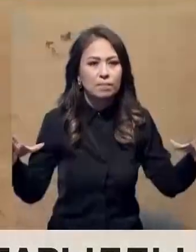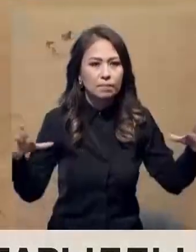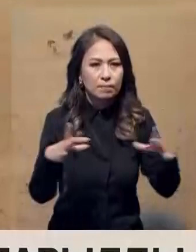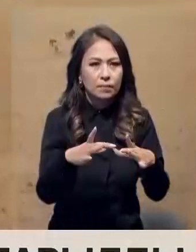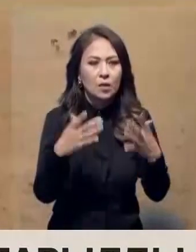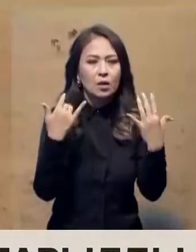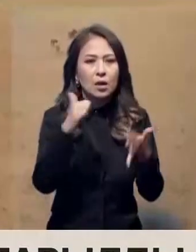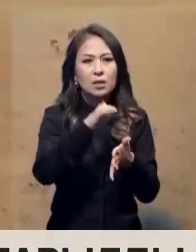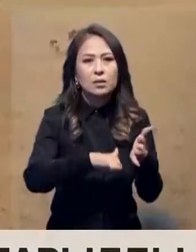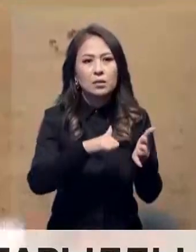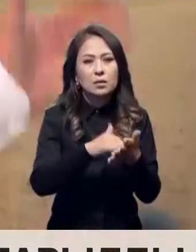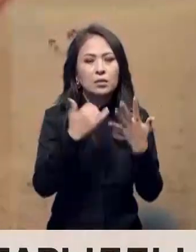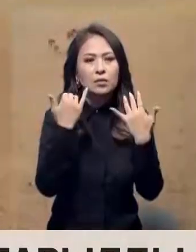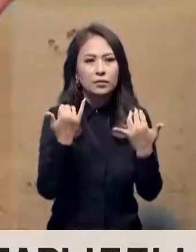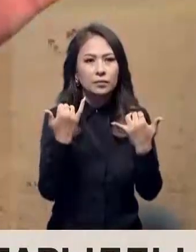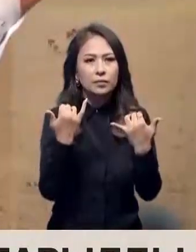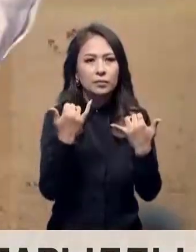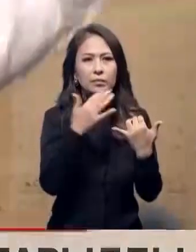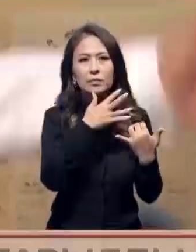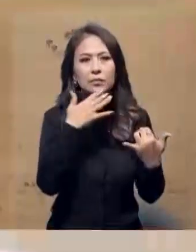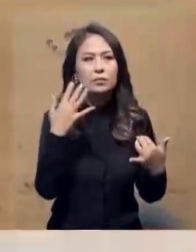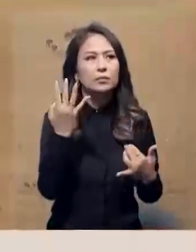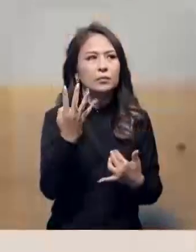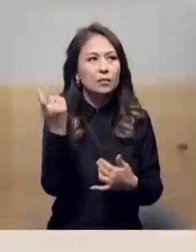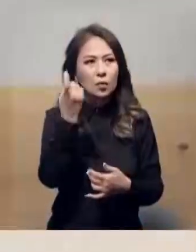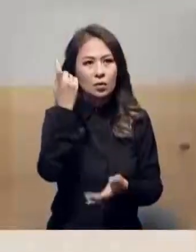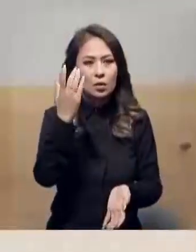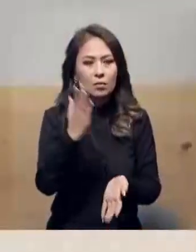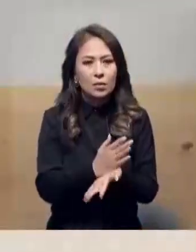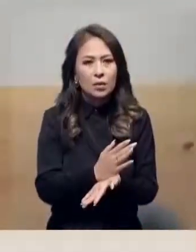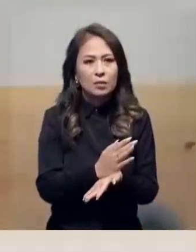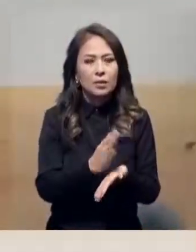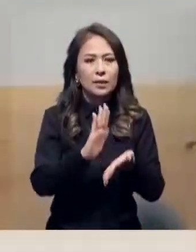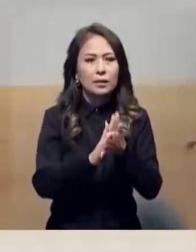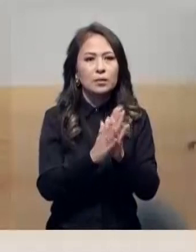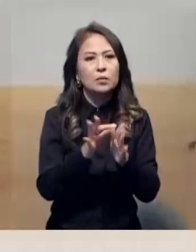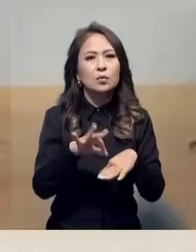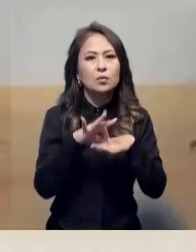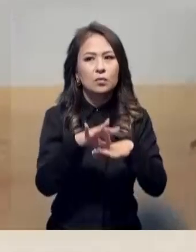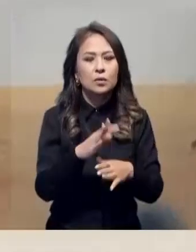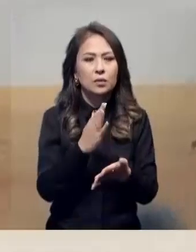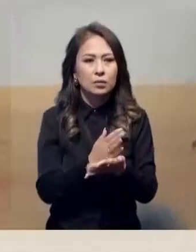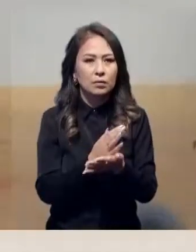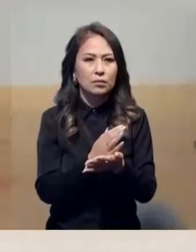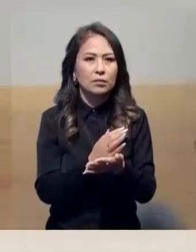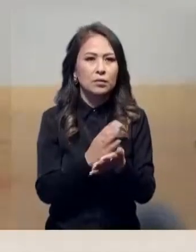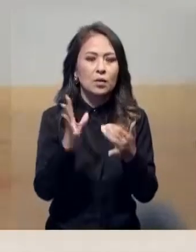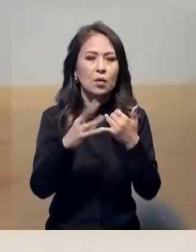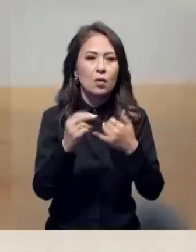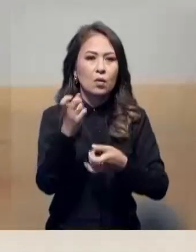Сол себепті қазір мына күнбатыс жағымыз дейміз, осы жақта міне 4 шаруа қожалық бар. Олармен келісім сөздер жүріп жатыр жерді қайтару